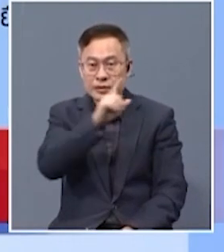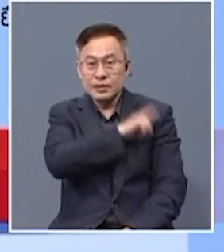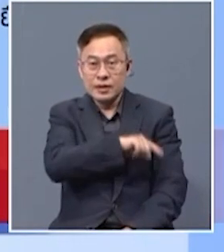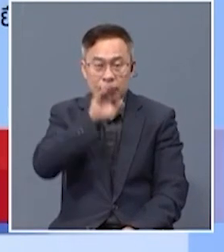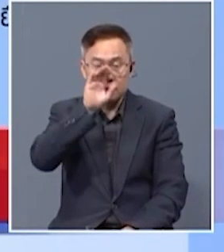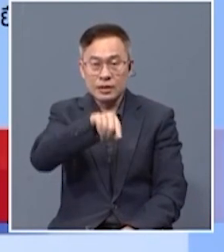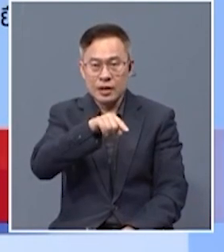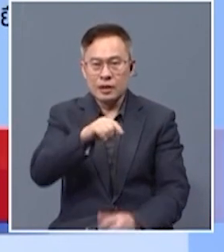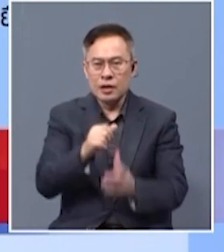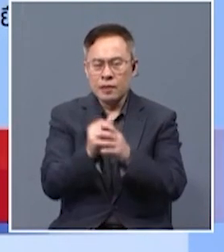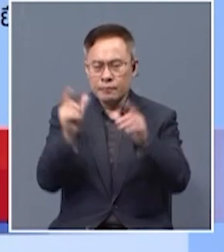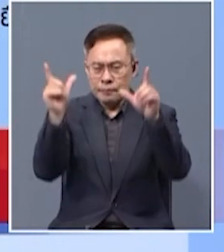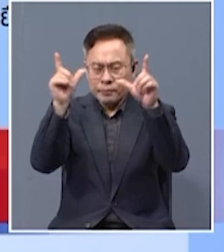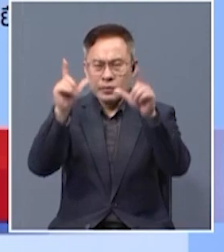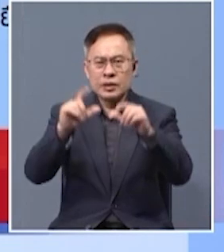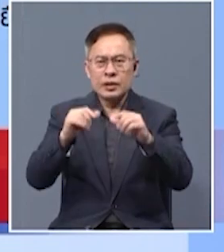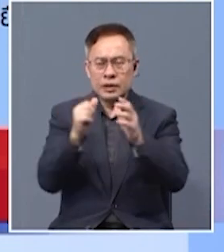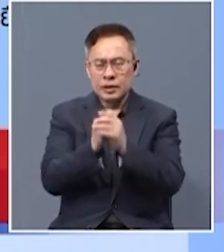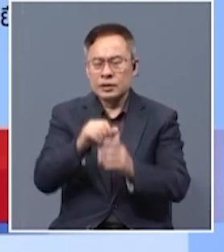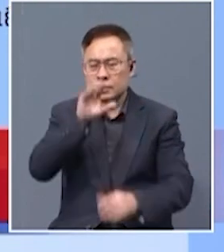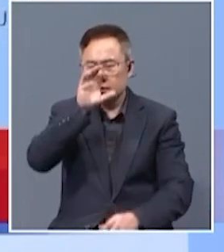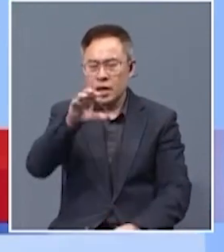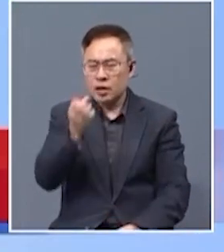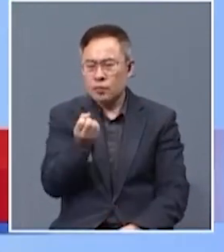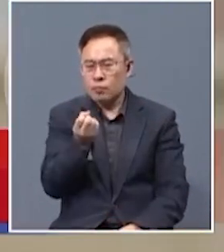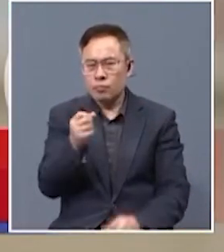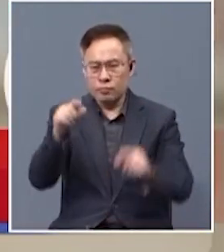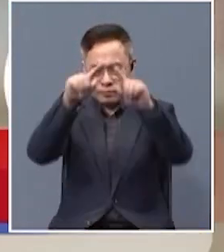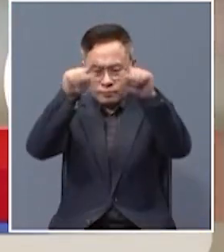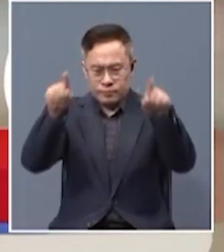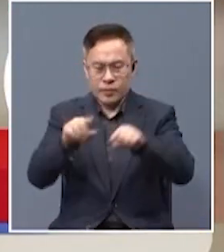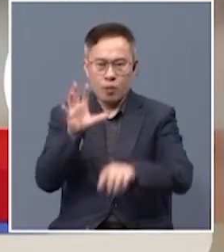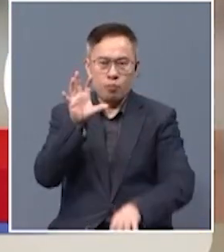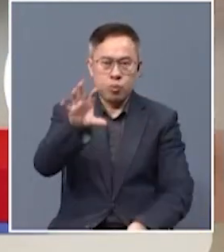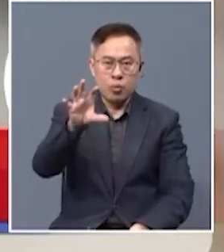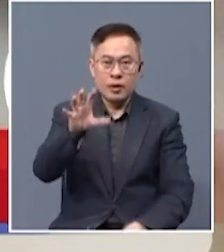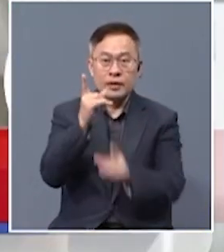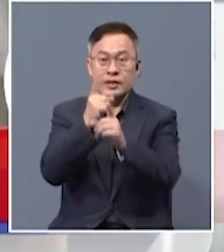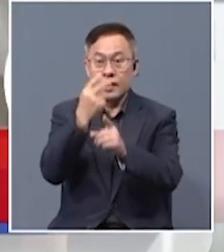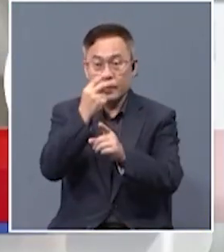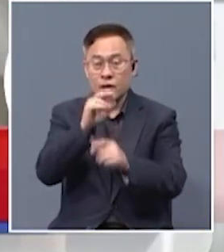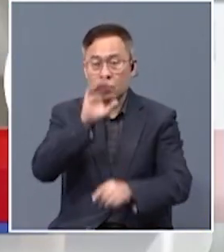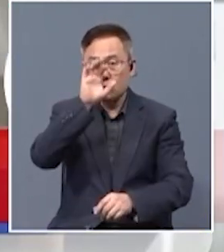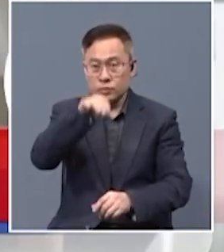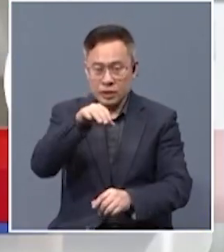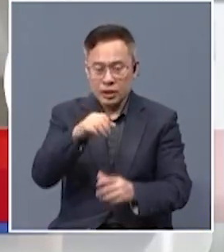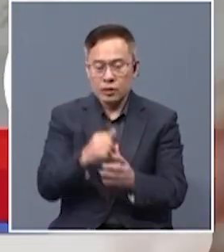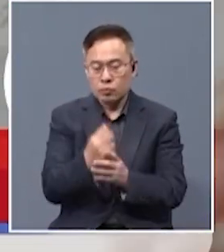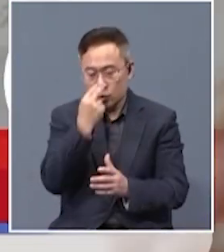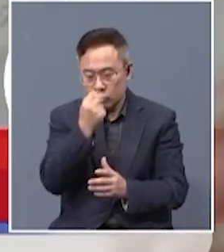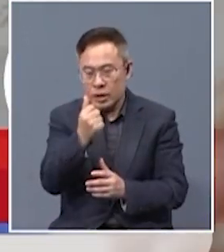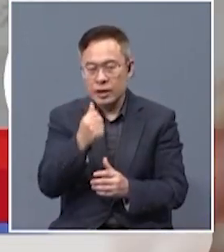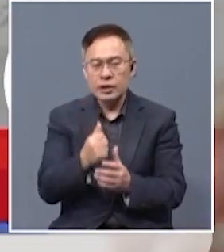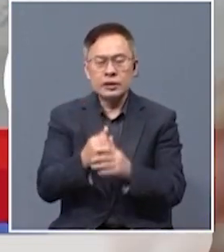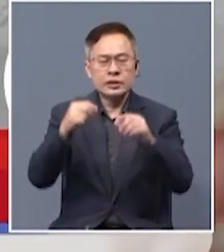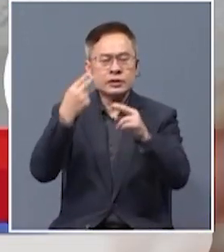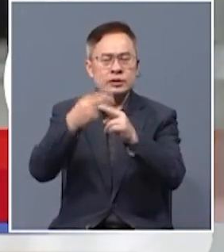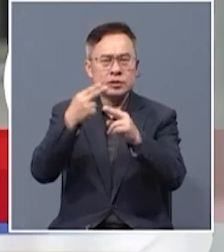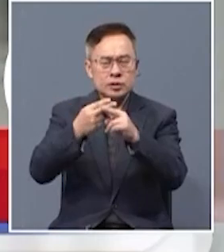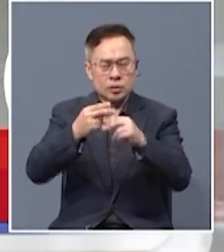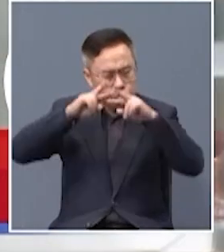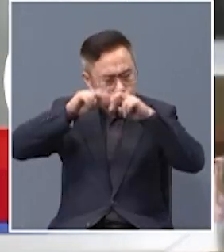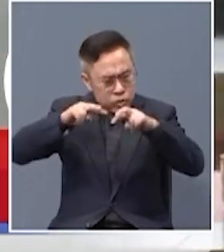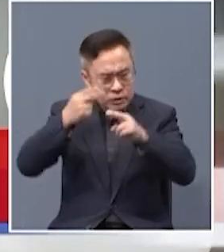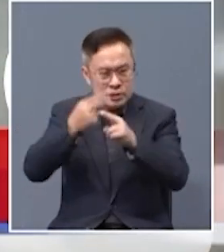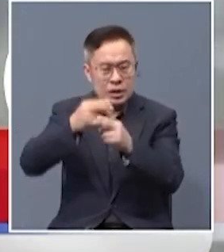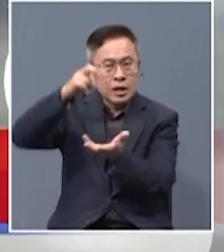ร่าประกอบลายประจำยามสัญลักษณ์ตามหน้าจอนี้นะคะหรือว่าจะค้นหาสถานที่ที่ได้รับการรับรองมาตรฐานการท่องเที่